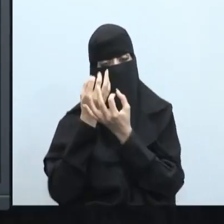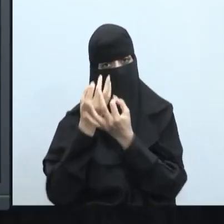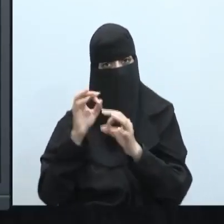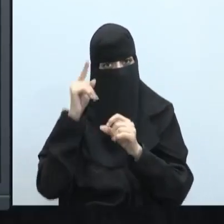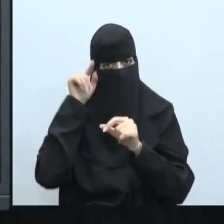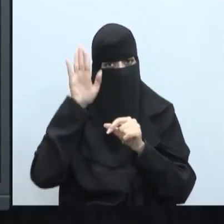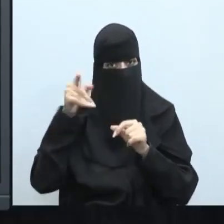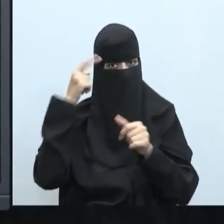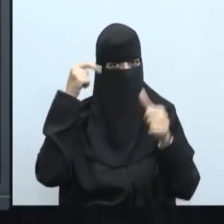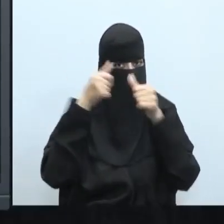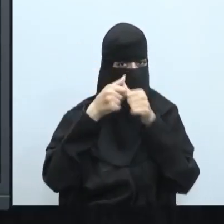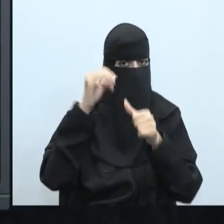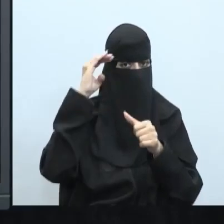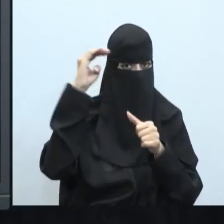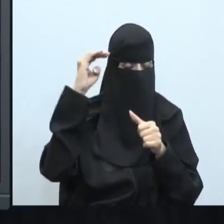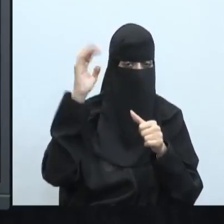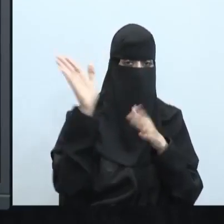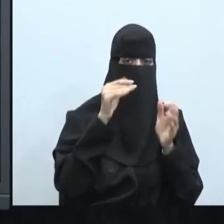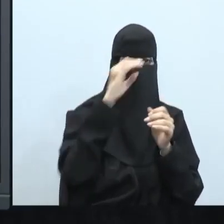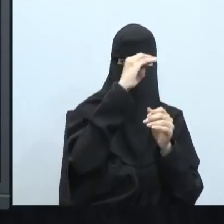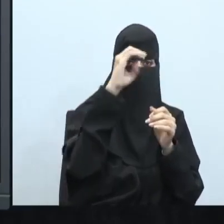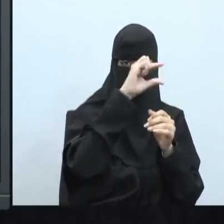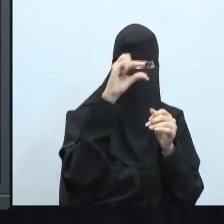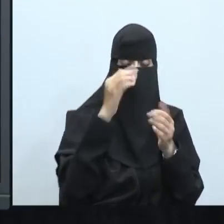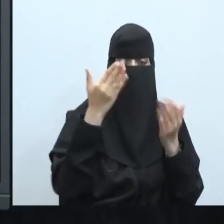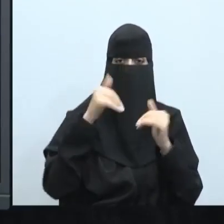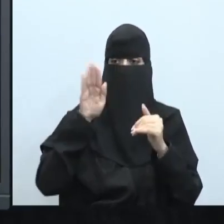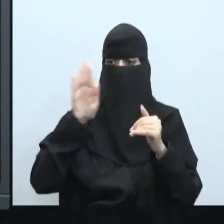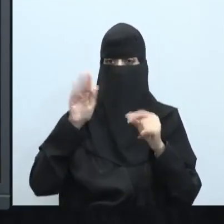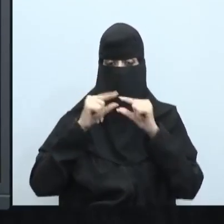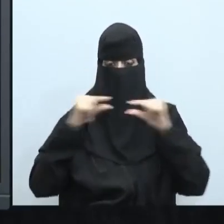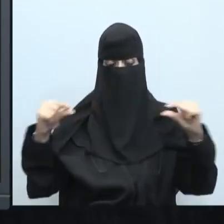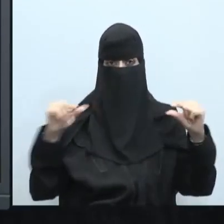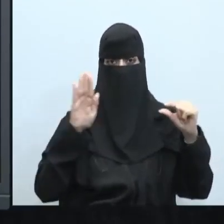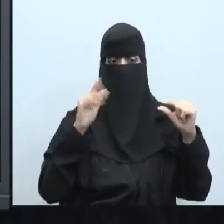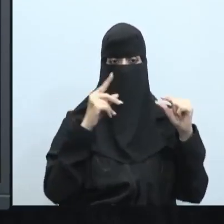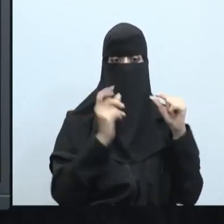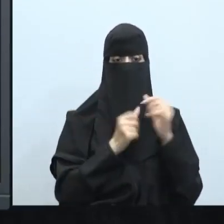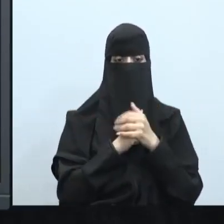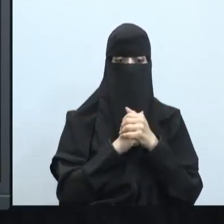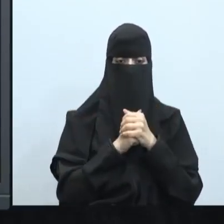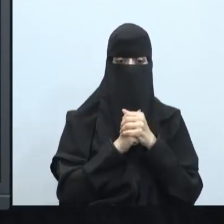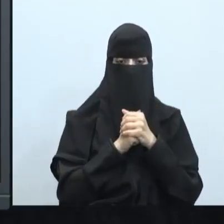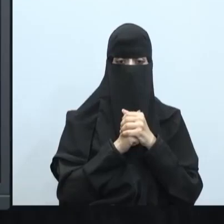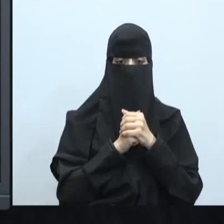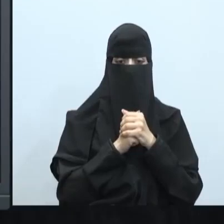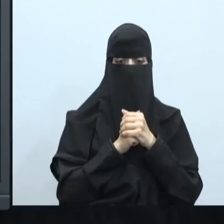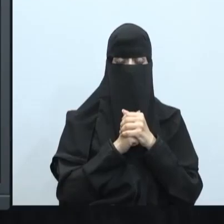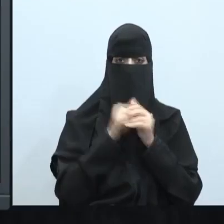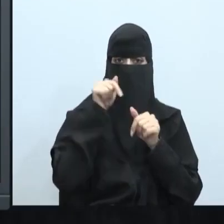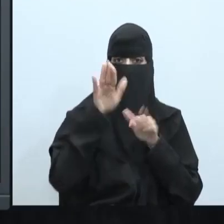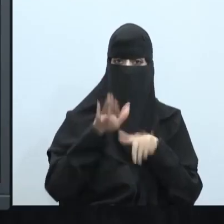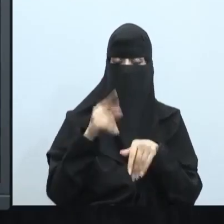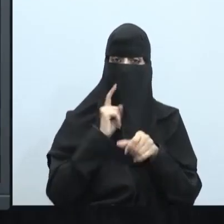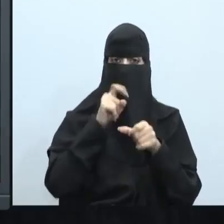تذكر حرف الجيم جمله وحرف السين سطر بهذا الشكل في